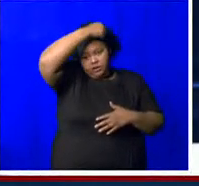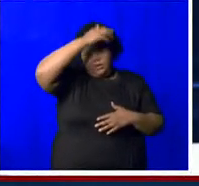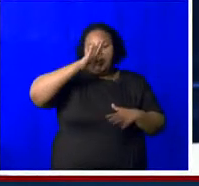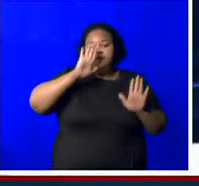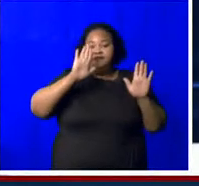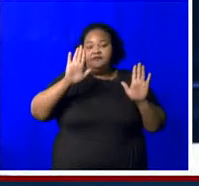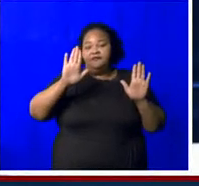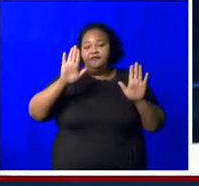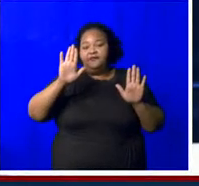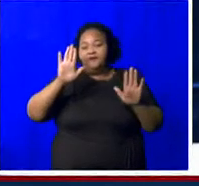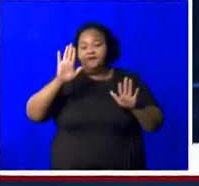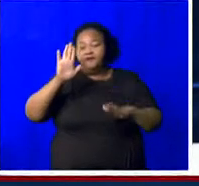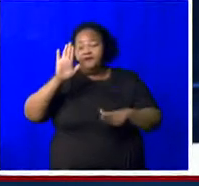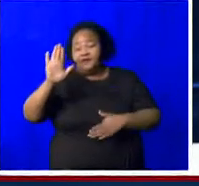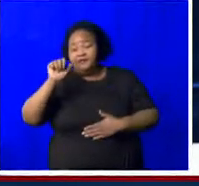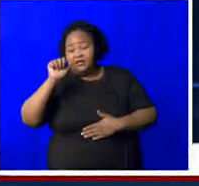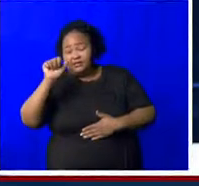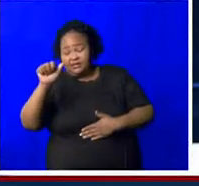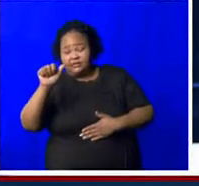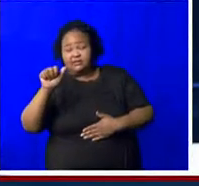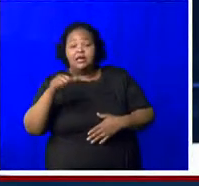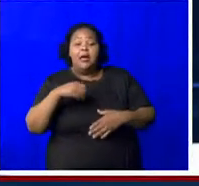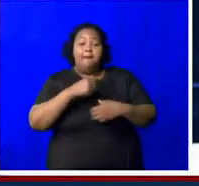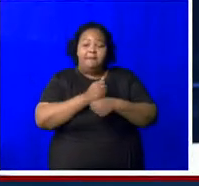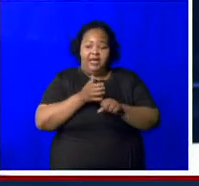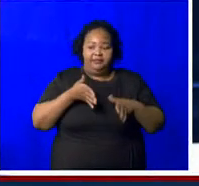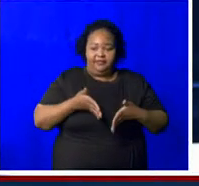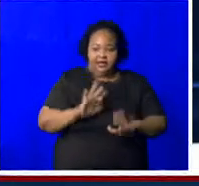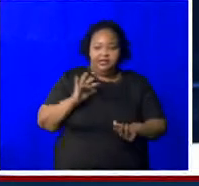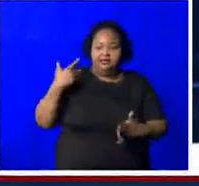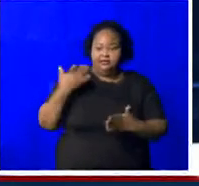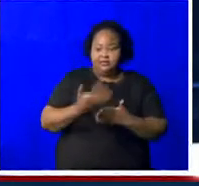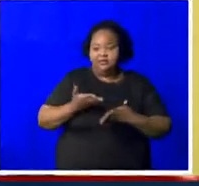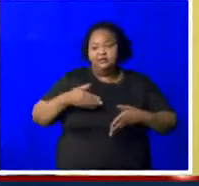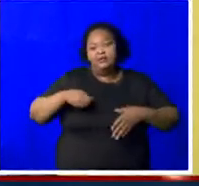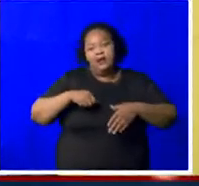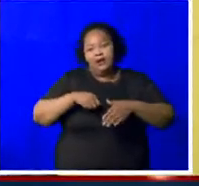silo semhlaba ngekuhola live leSwatini ngenhlakanipho.